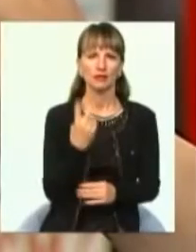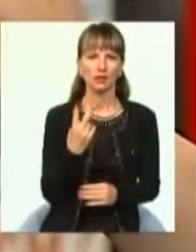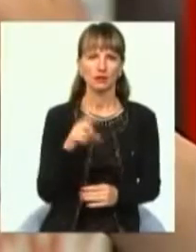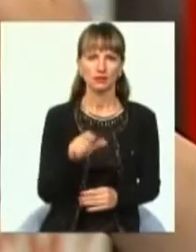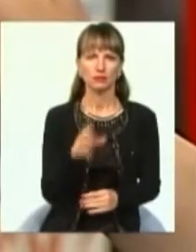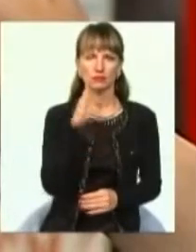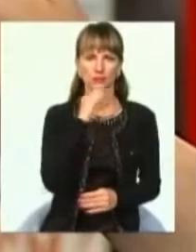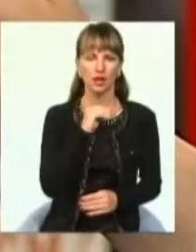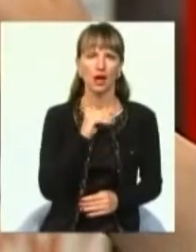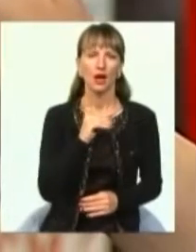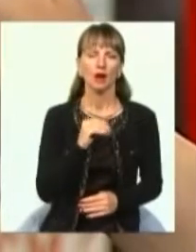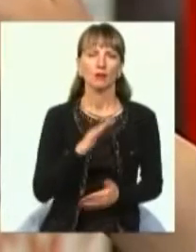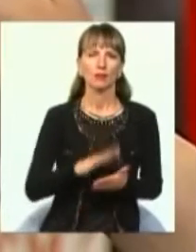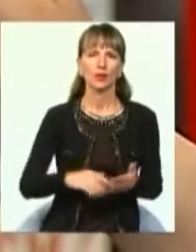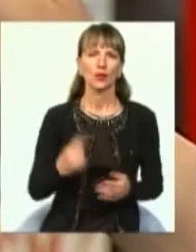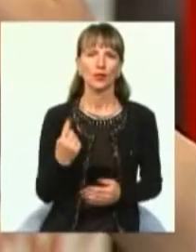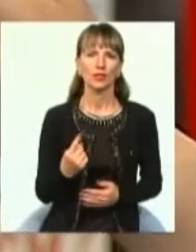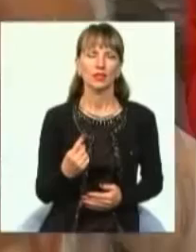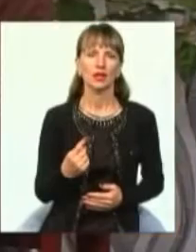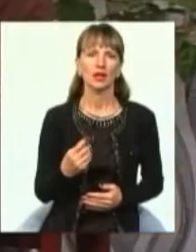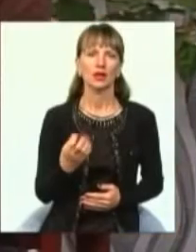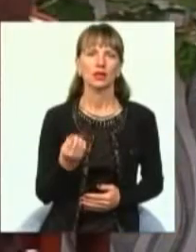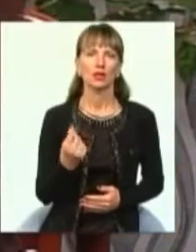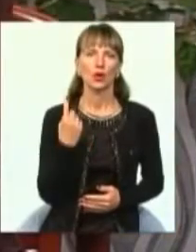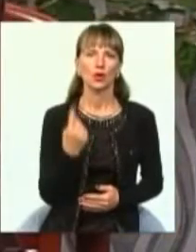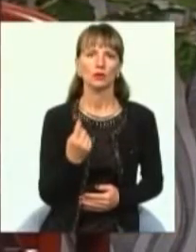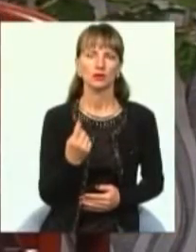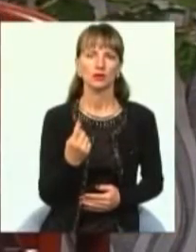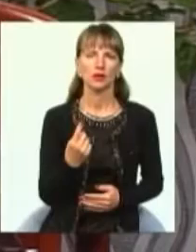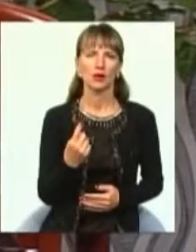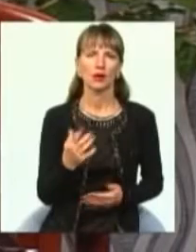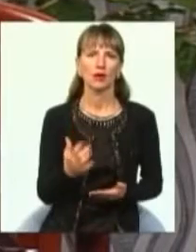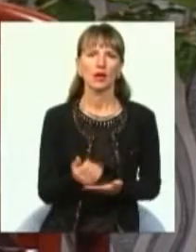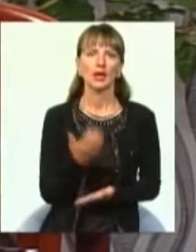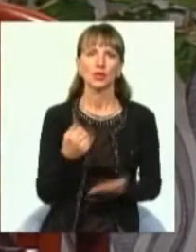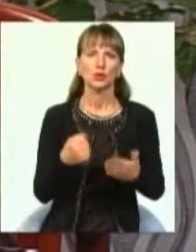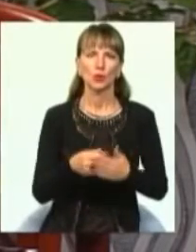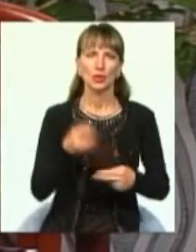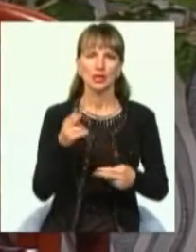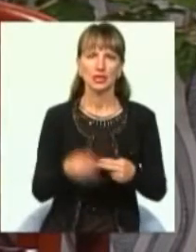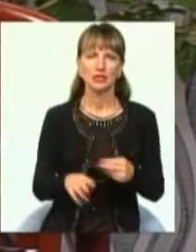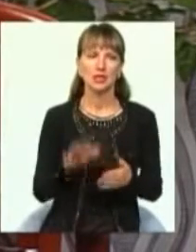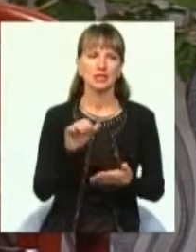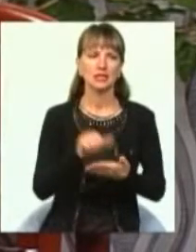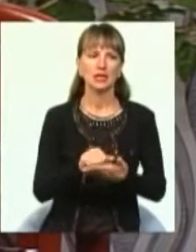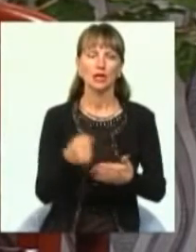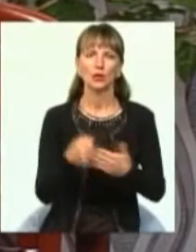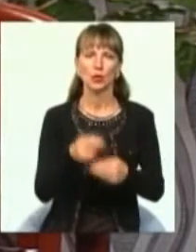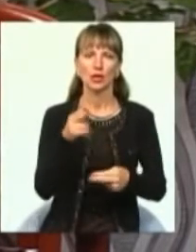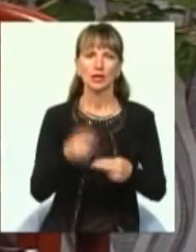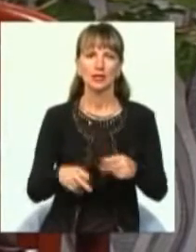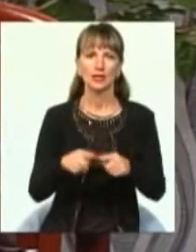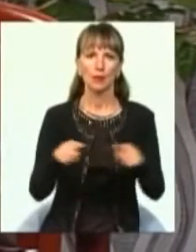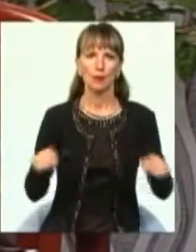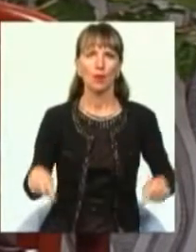Тура. Я знаю, що у пішака є ще одна така перевага, що якщо він дійде до кінця, наприклад, займе тут позицію, так, ну, до кінця самого